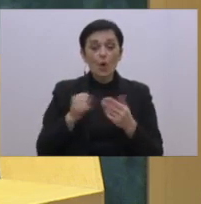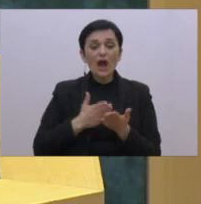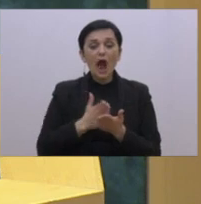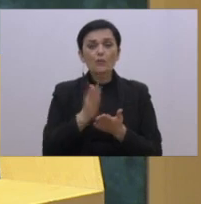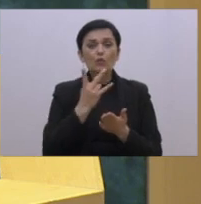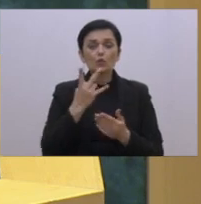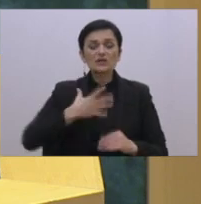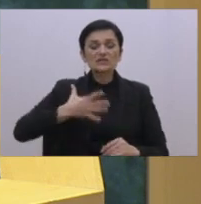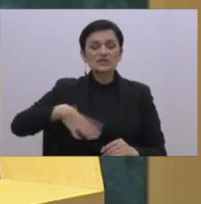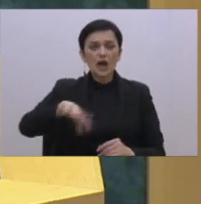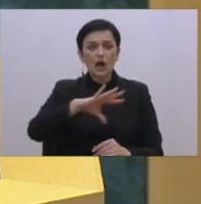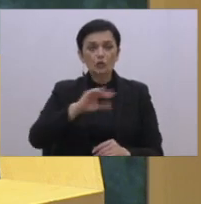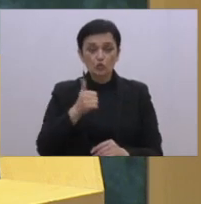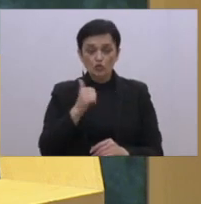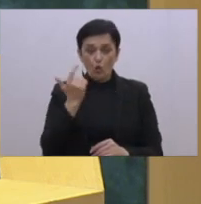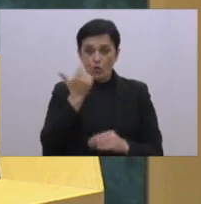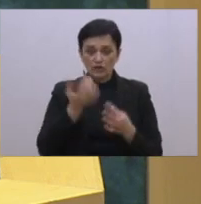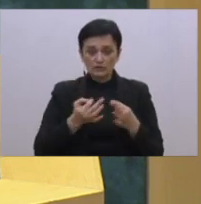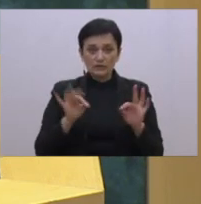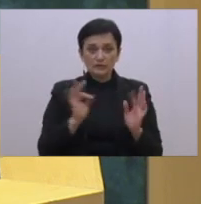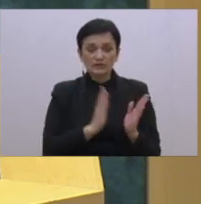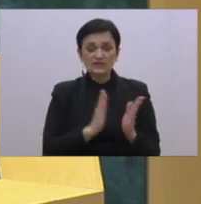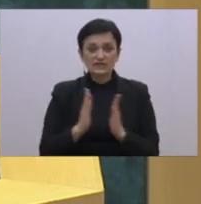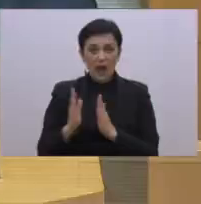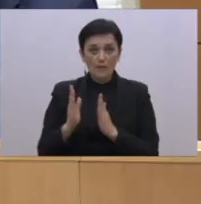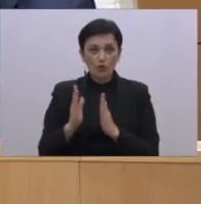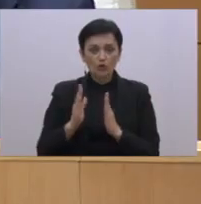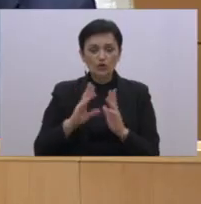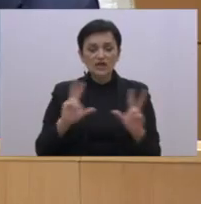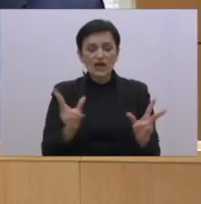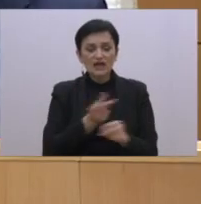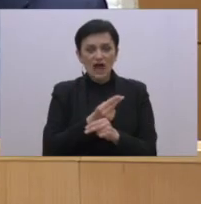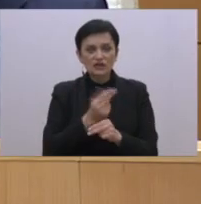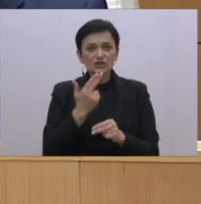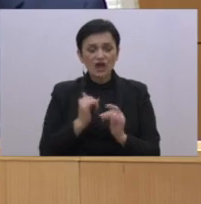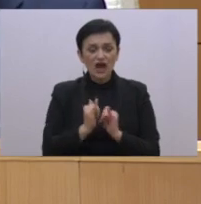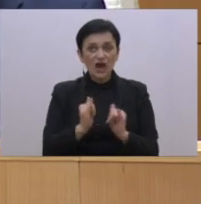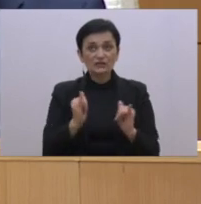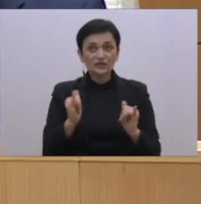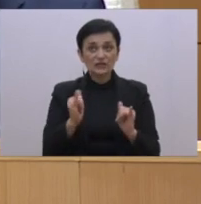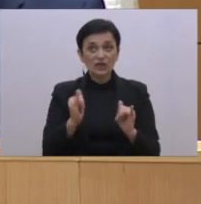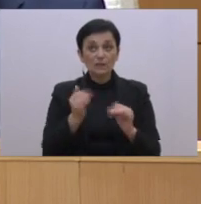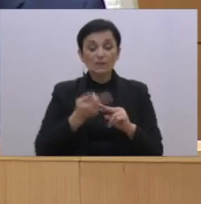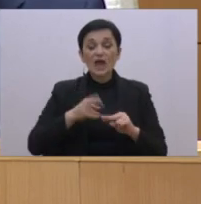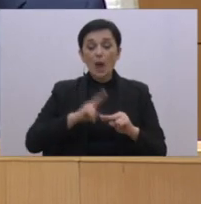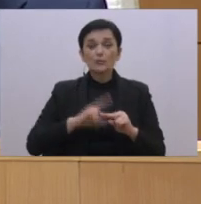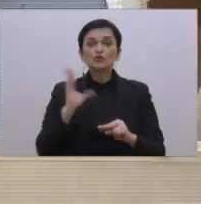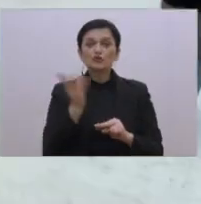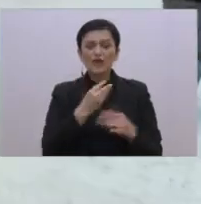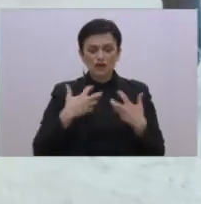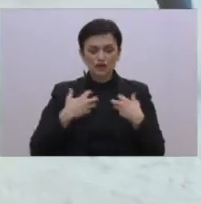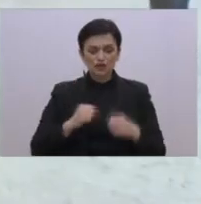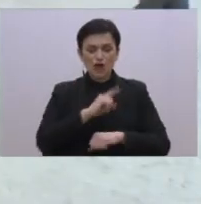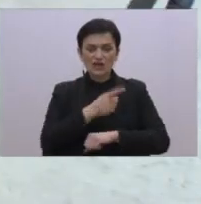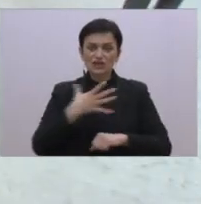იყოს საქართველოს, როგორც დემოკრატიული სტაბილურობის ოაზისის გადარჩენა და განვითარება. ამისთვის ყველა ჯანსაღი ძალა